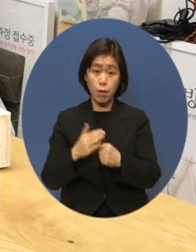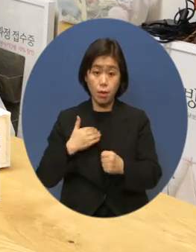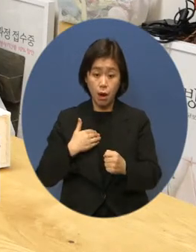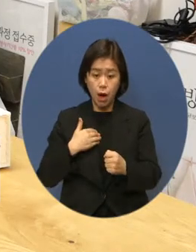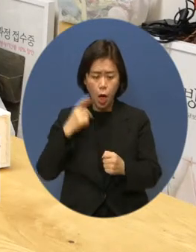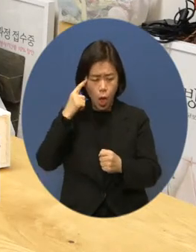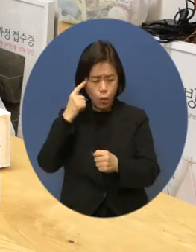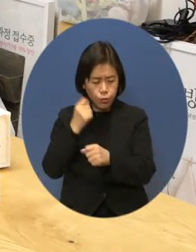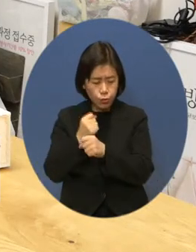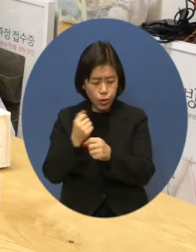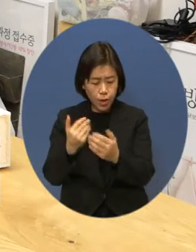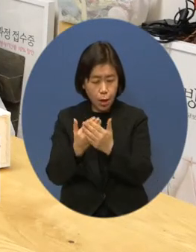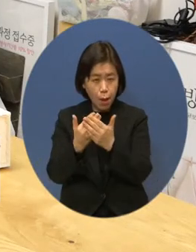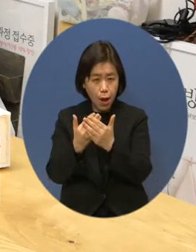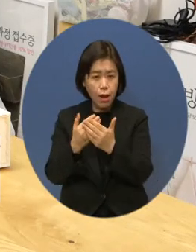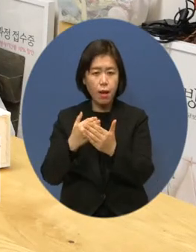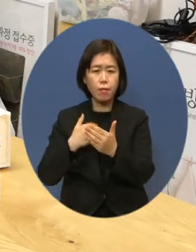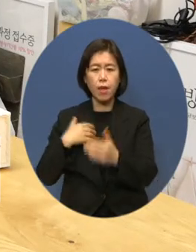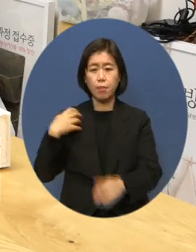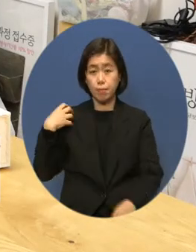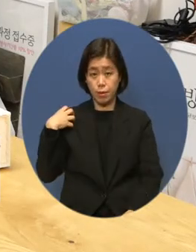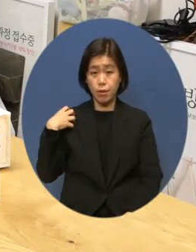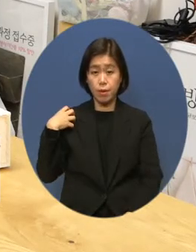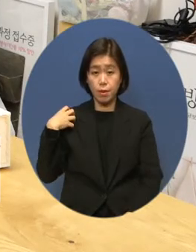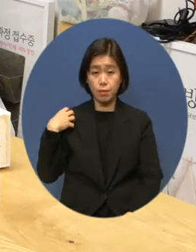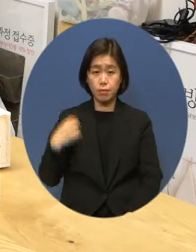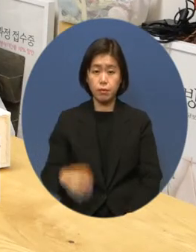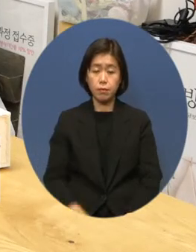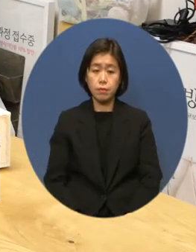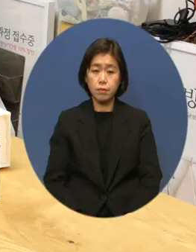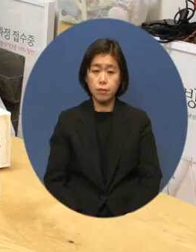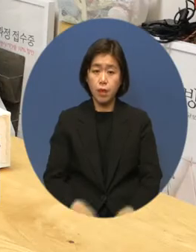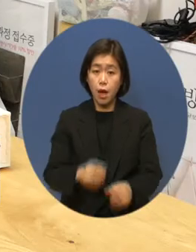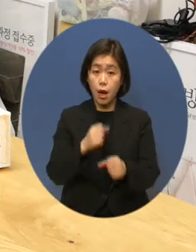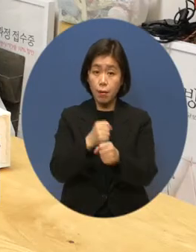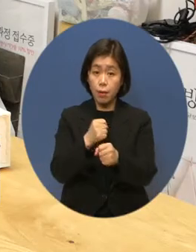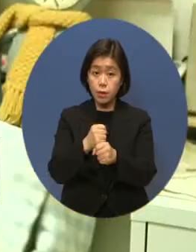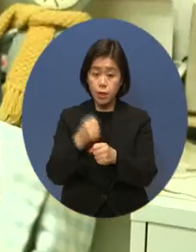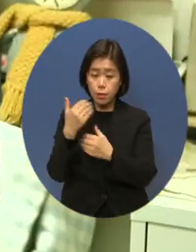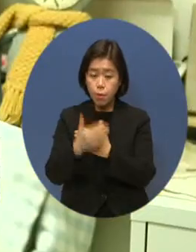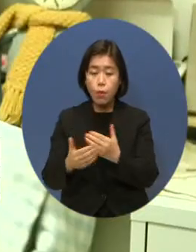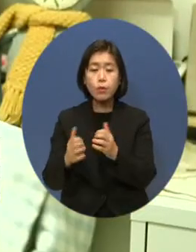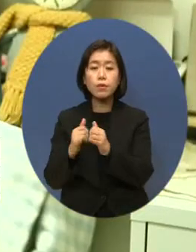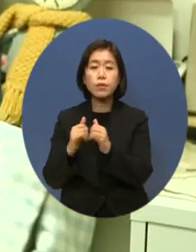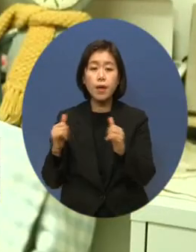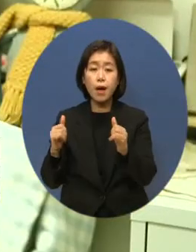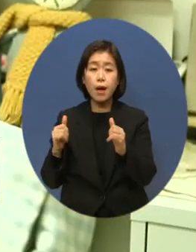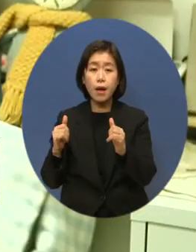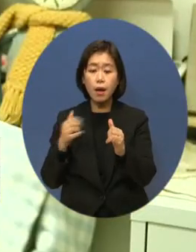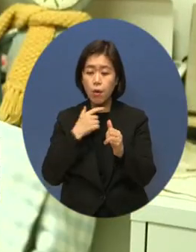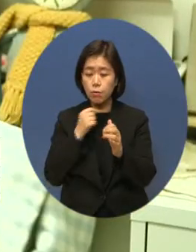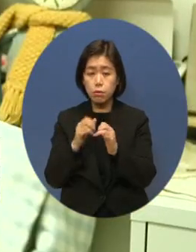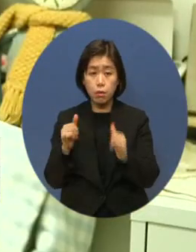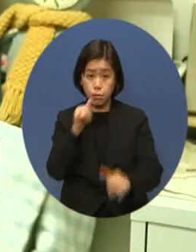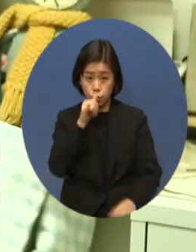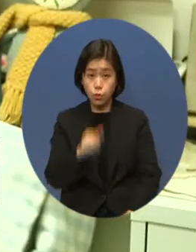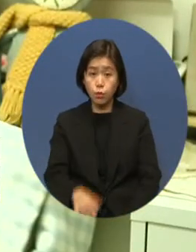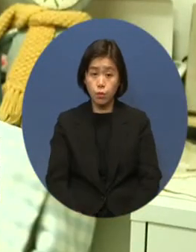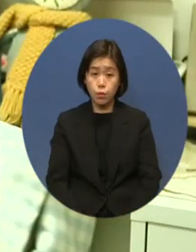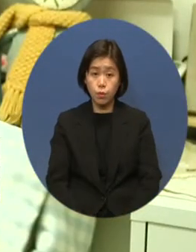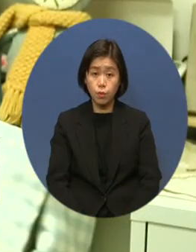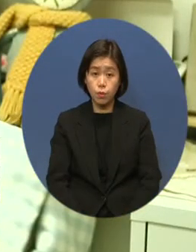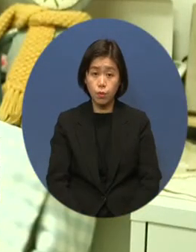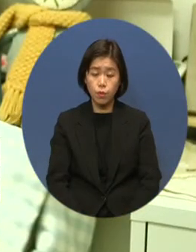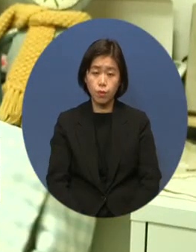거고요. 그리고 만들기 봉사를 하시는 분들은 그분들이 아이를